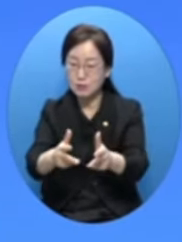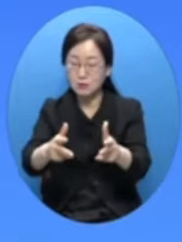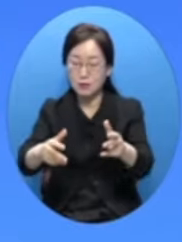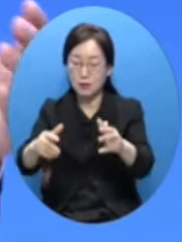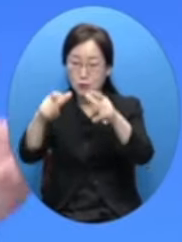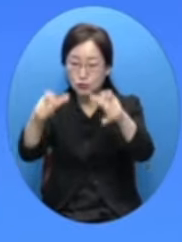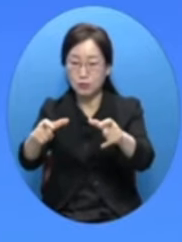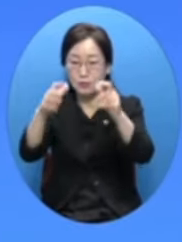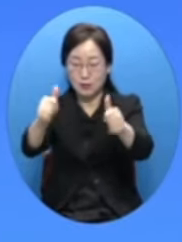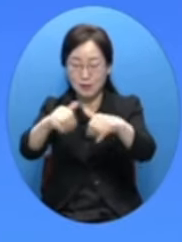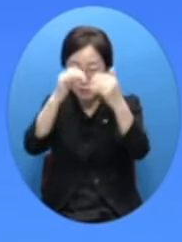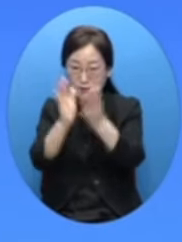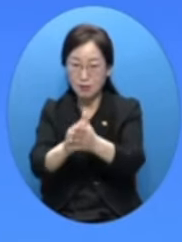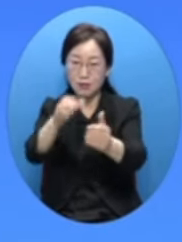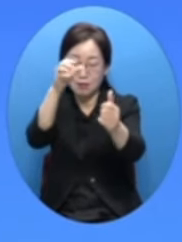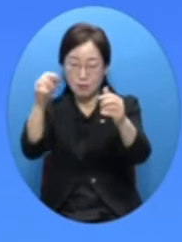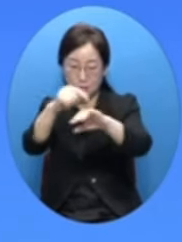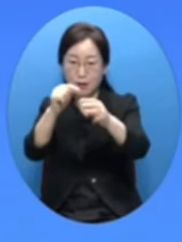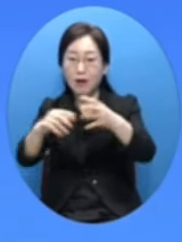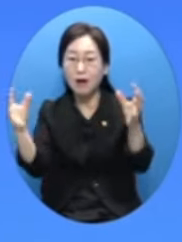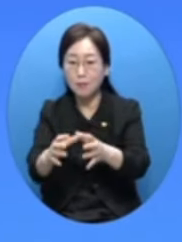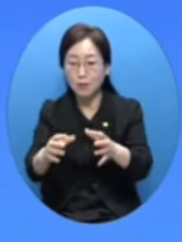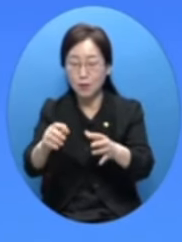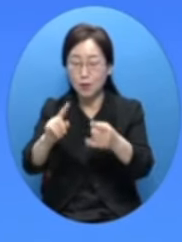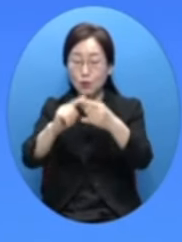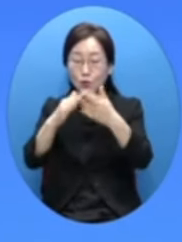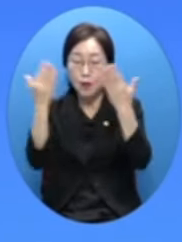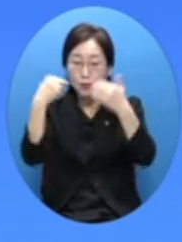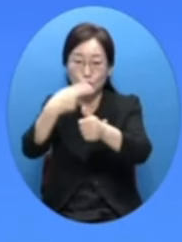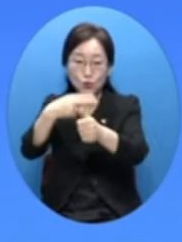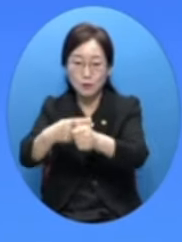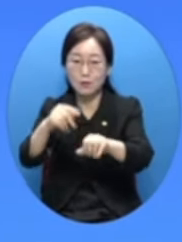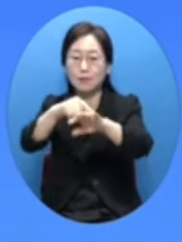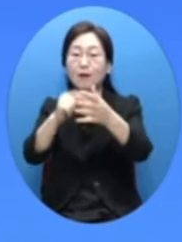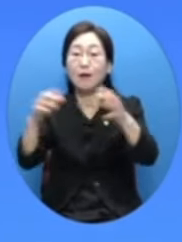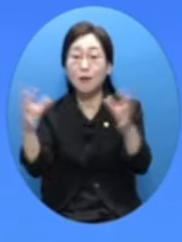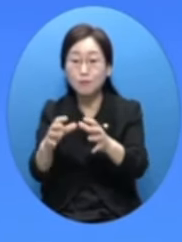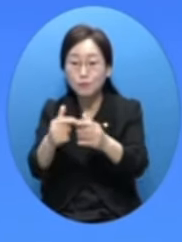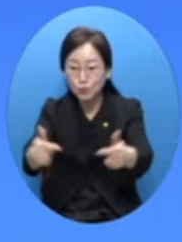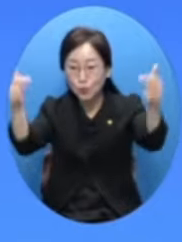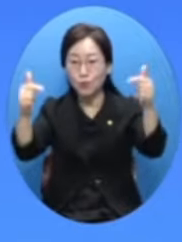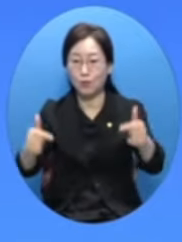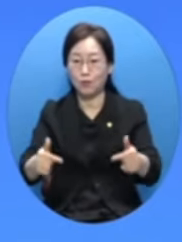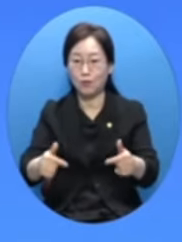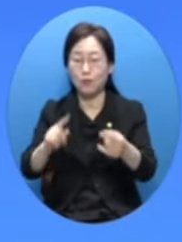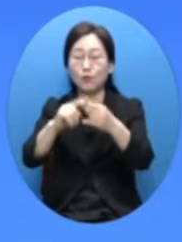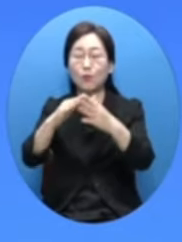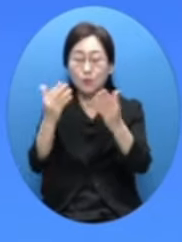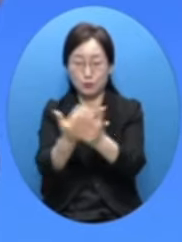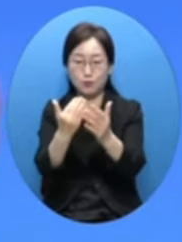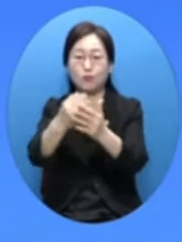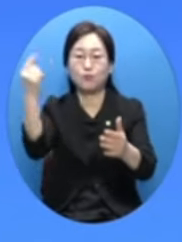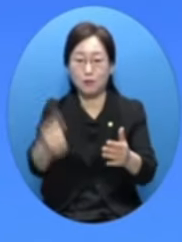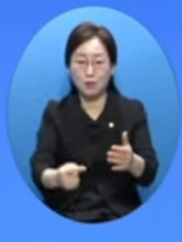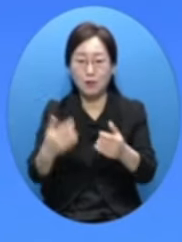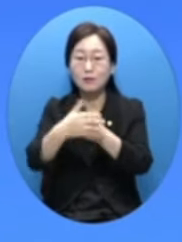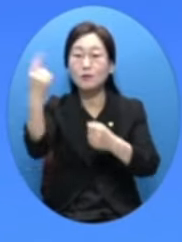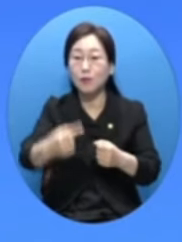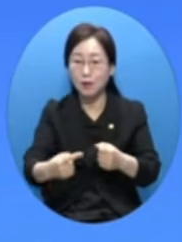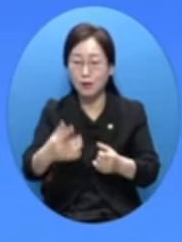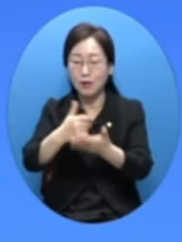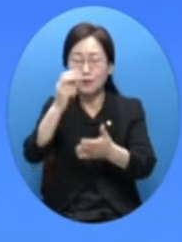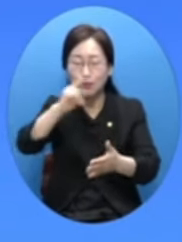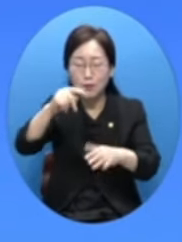우리 모든 교회 학교 교사와 학생들이 한마음될 때 교회가 부흥하는 것입니다. 하나님의 은혜가 임하게 되는 것입니다. 주여 우리가 하나가 되게